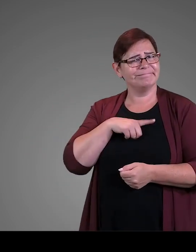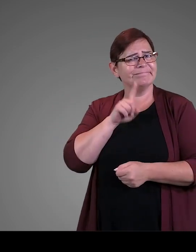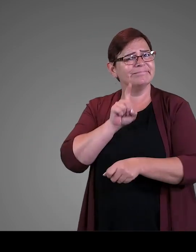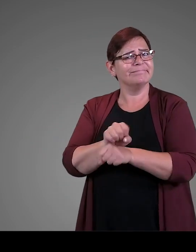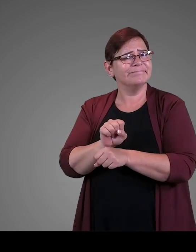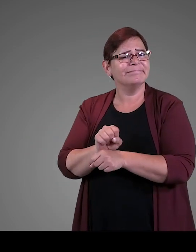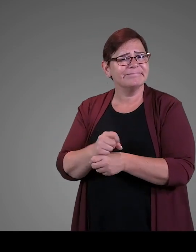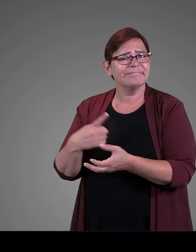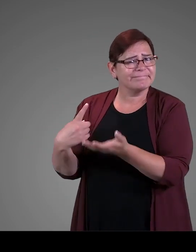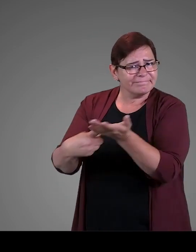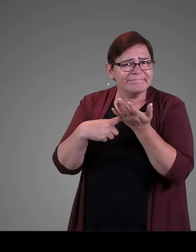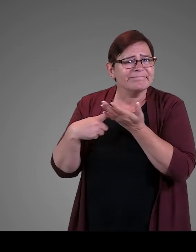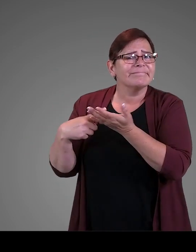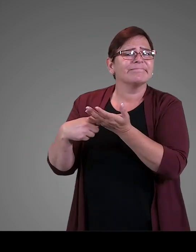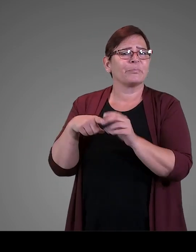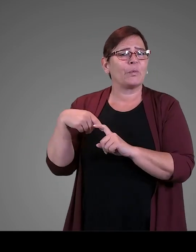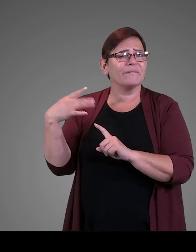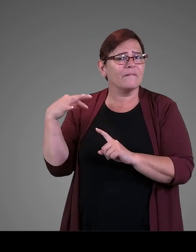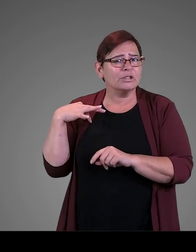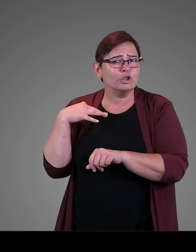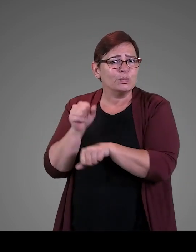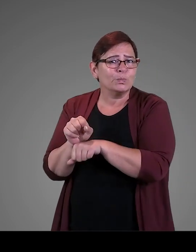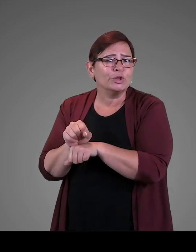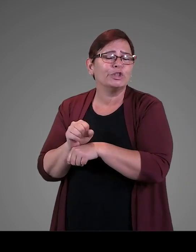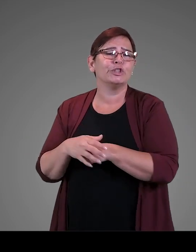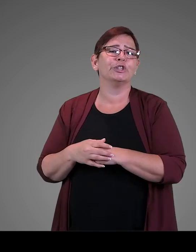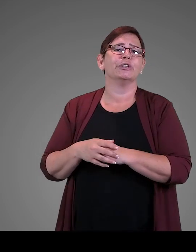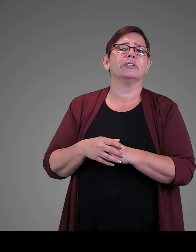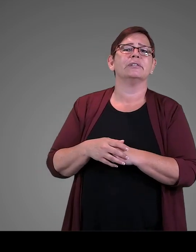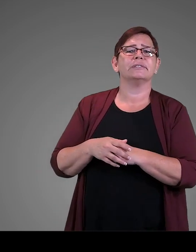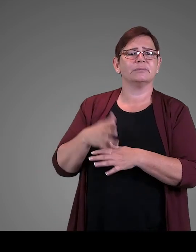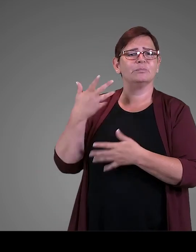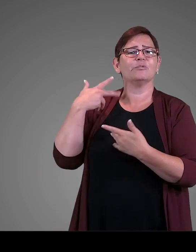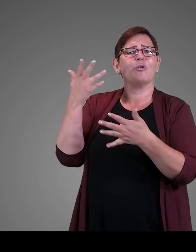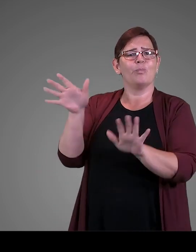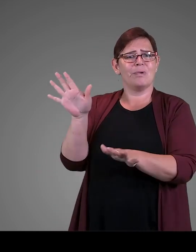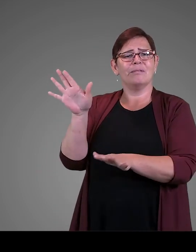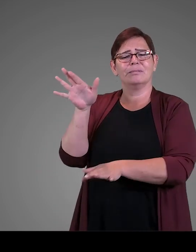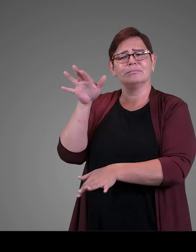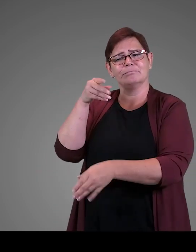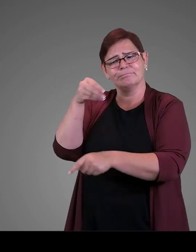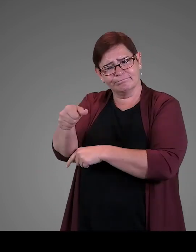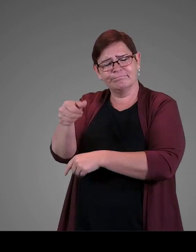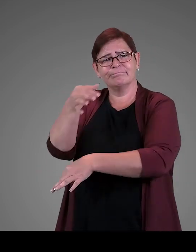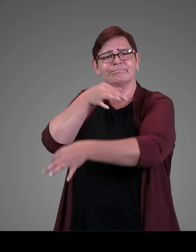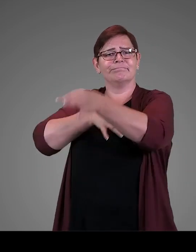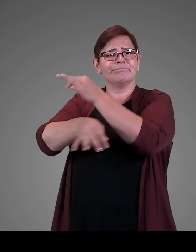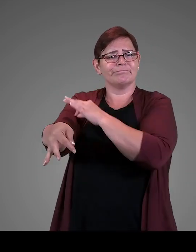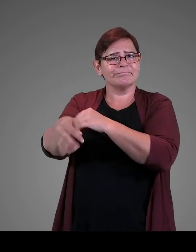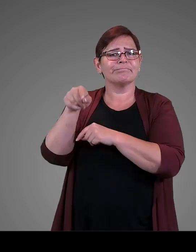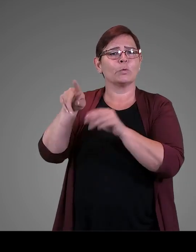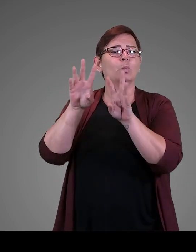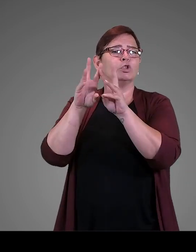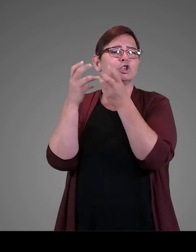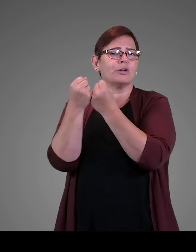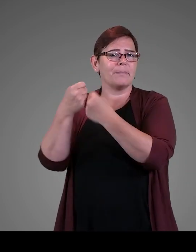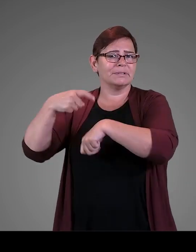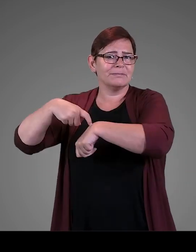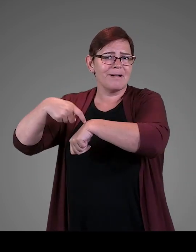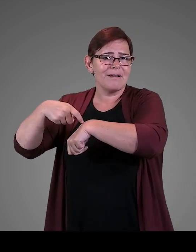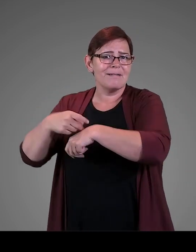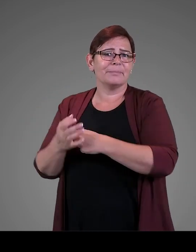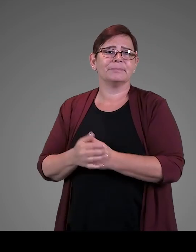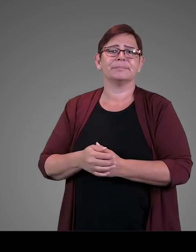En fait, on parlait de travail bénévole, mais nous sommes récompensés en temps